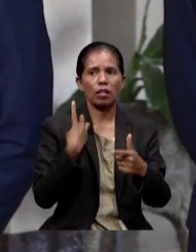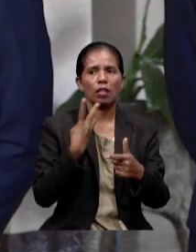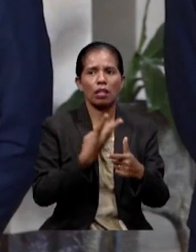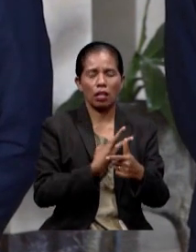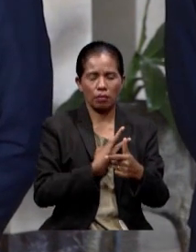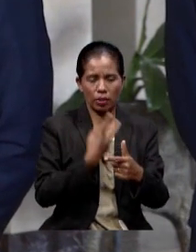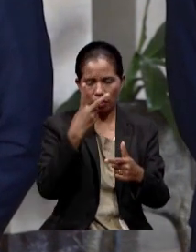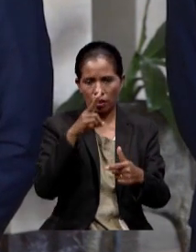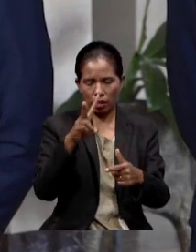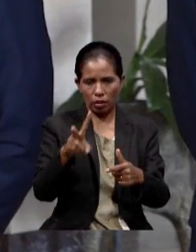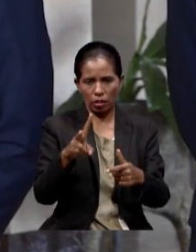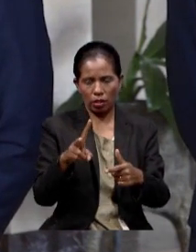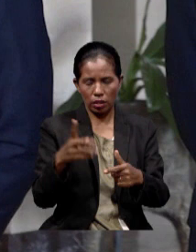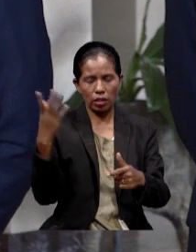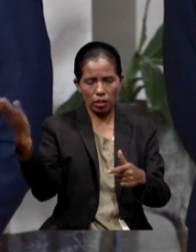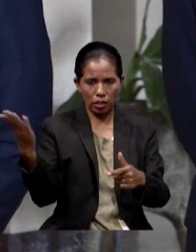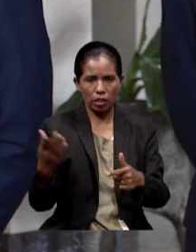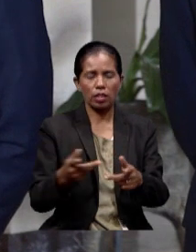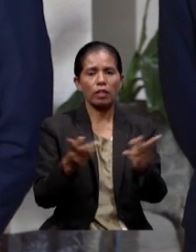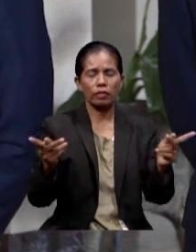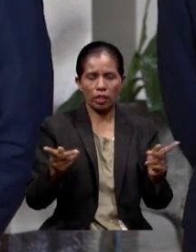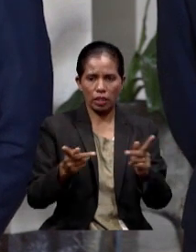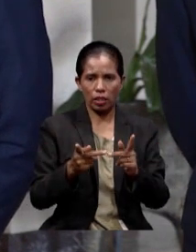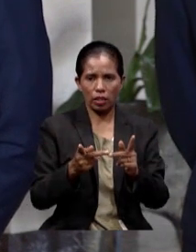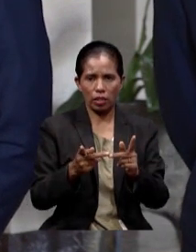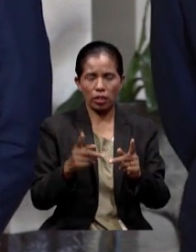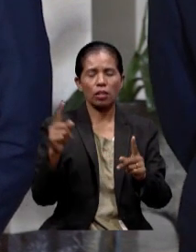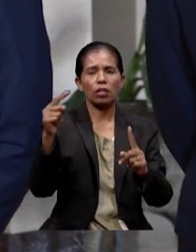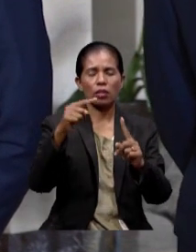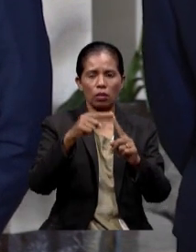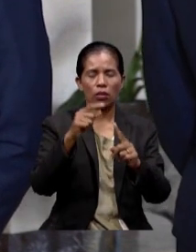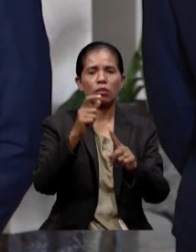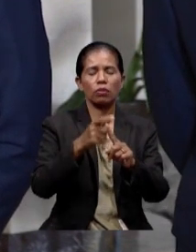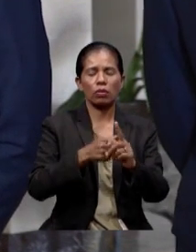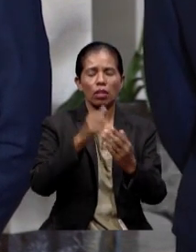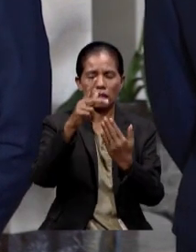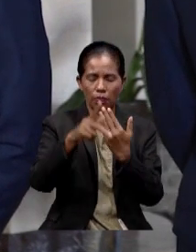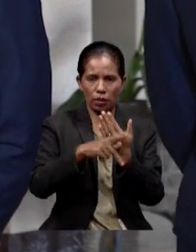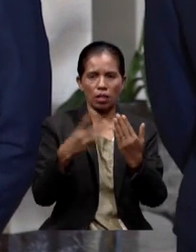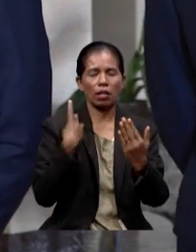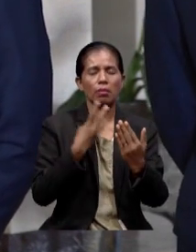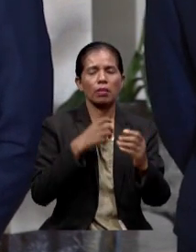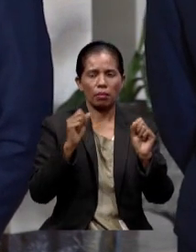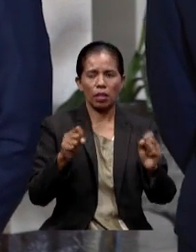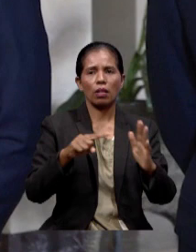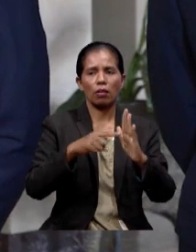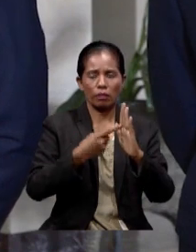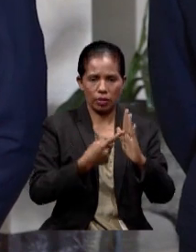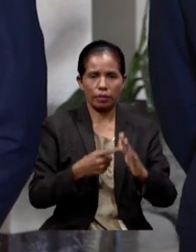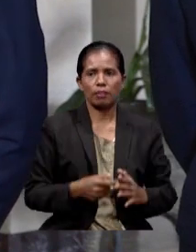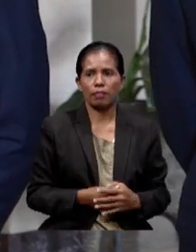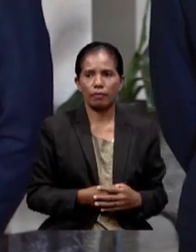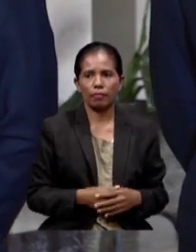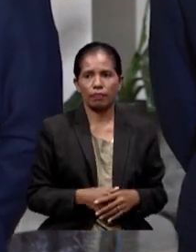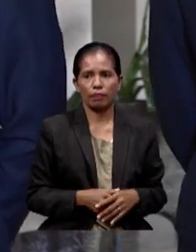antisipa iha terenu pada seito bulan April ni alaran ami bele komisar. End of this month, the